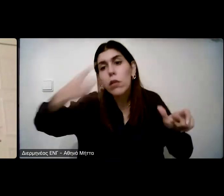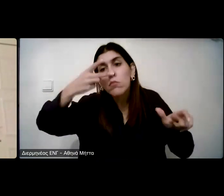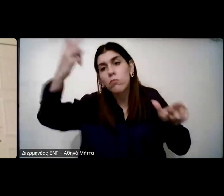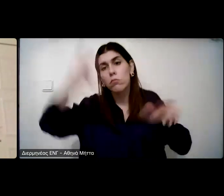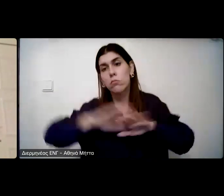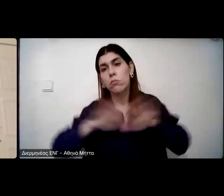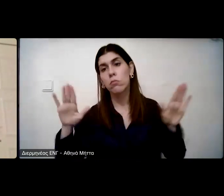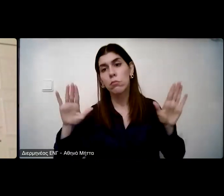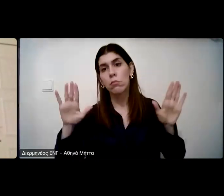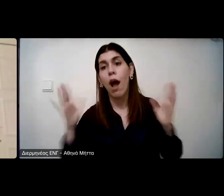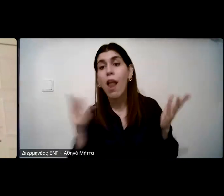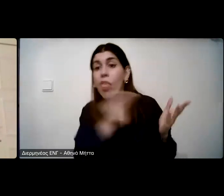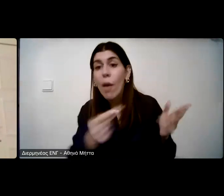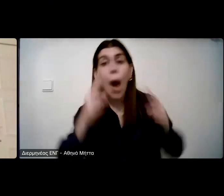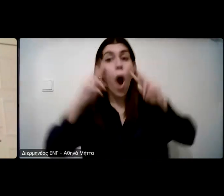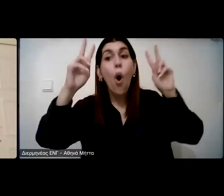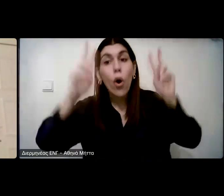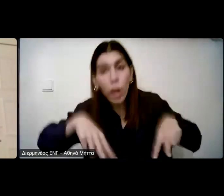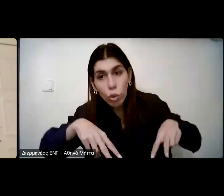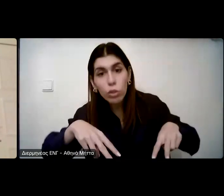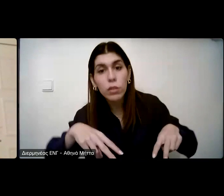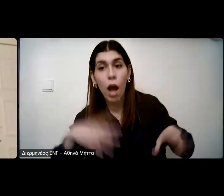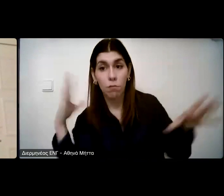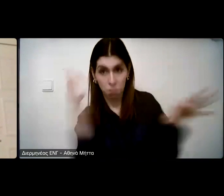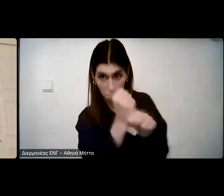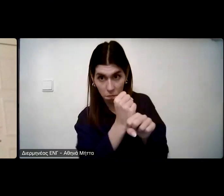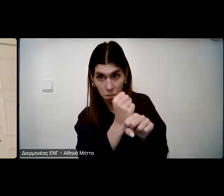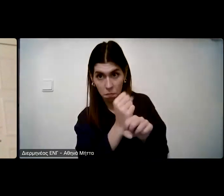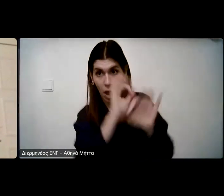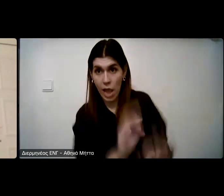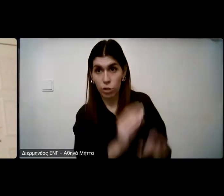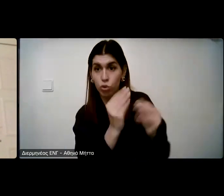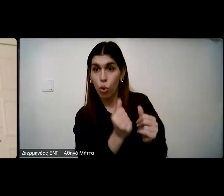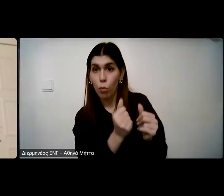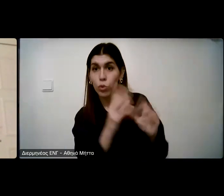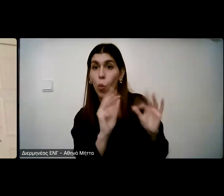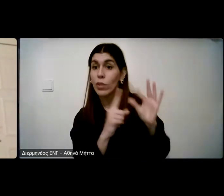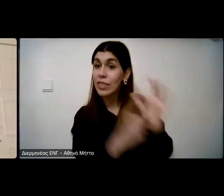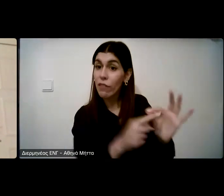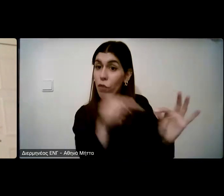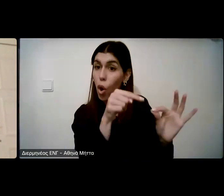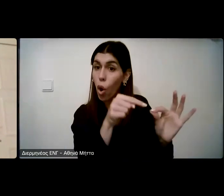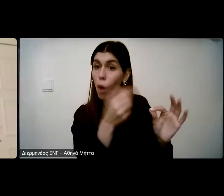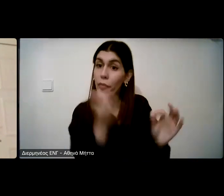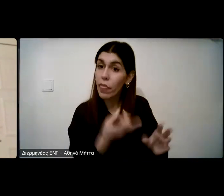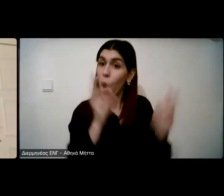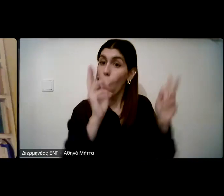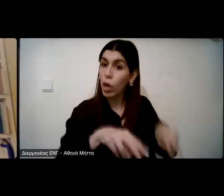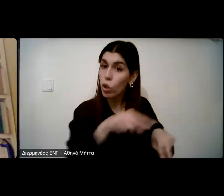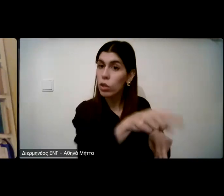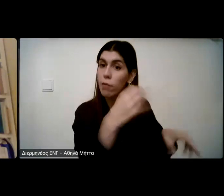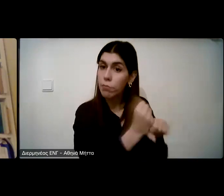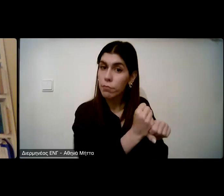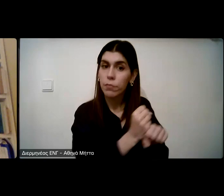η ορατότητα δεν ξέρω πόσο μπορεί να υπηρετηθεί από τέτοια συμπεριληπτικά σύμβολα. Συγγνώμη, Άννα, που παρεμβαίνω. Η